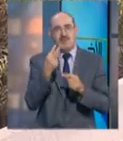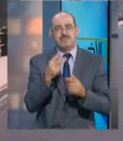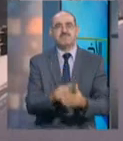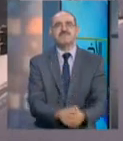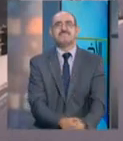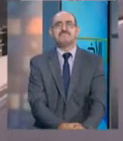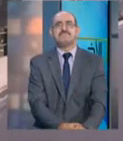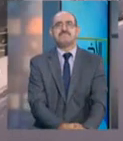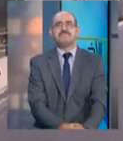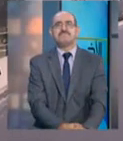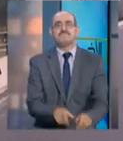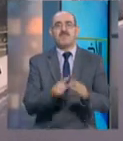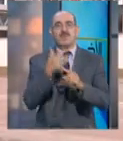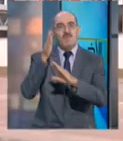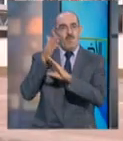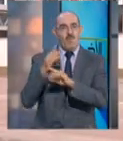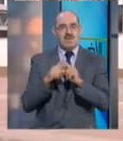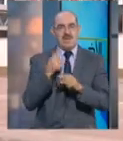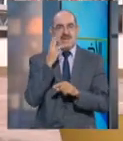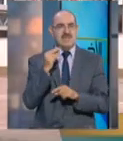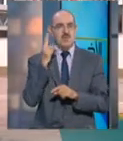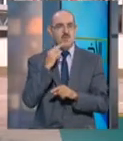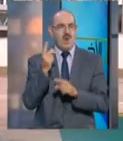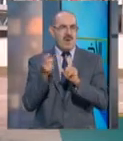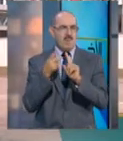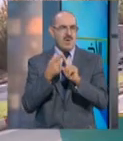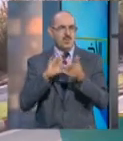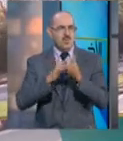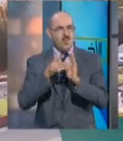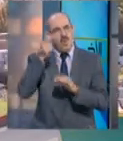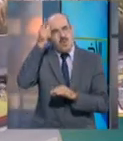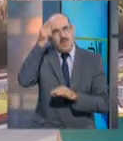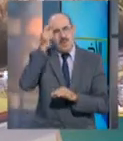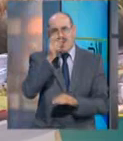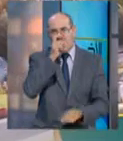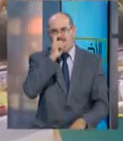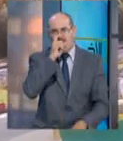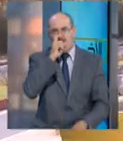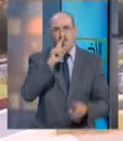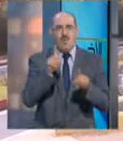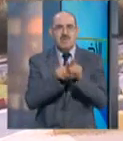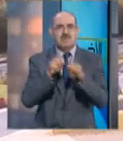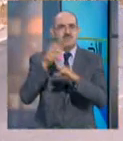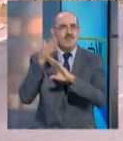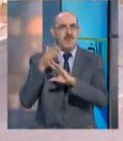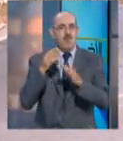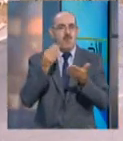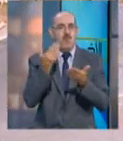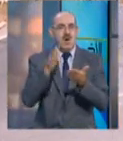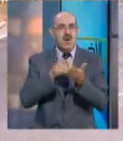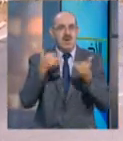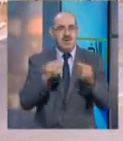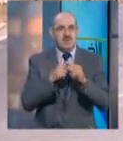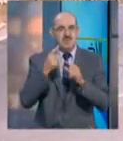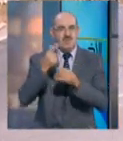المناسبات. رايات تروي تاريخا مجيدا لكل دولة عربية مرفرفة في أرض الجزائر،